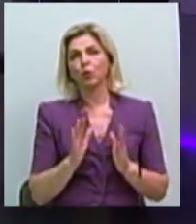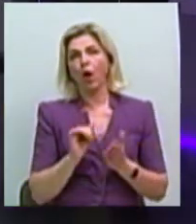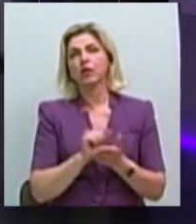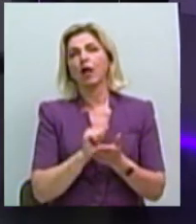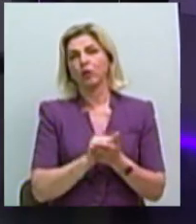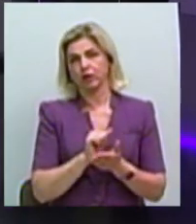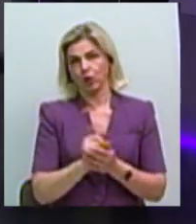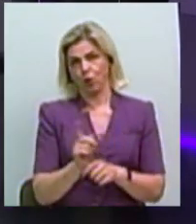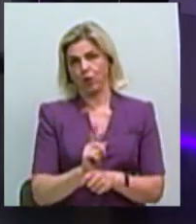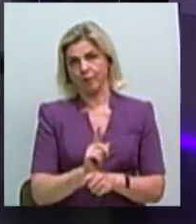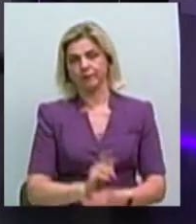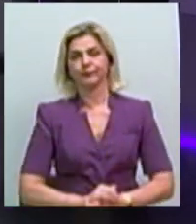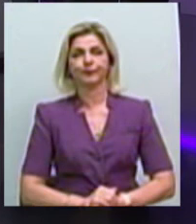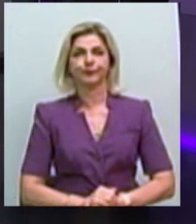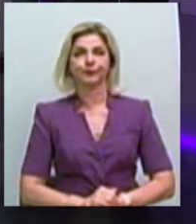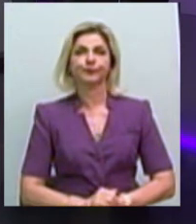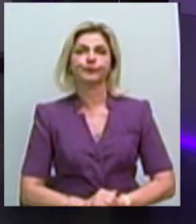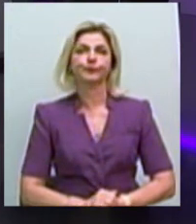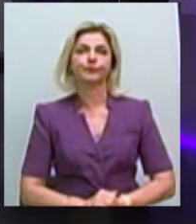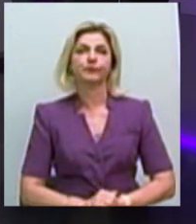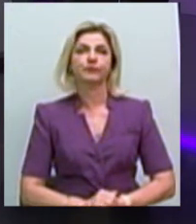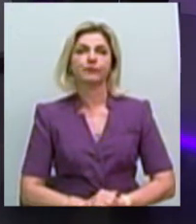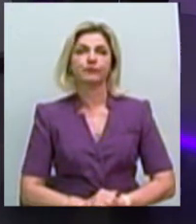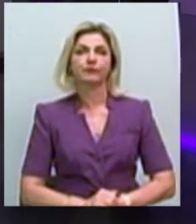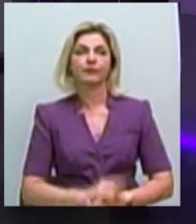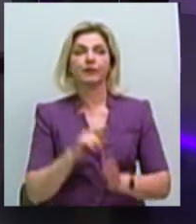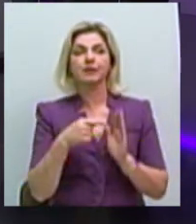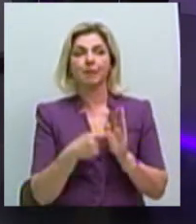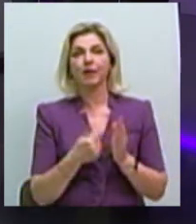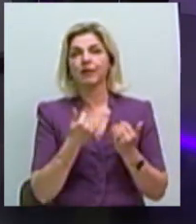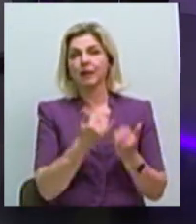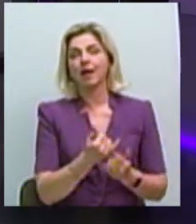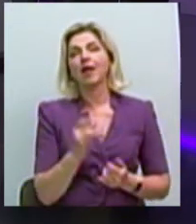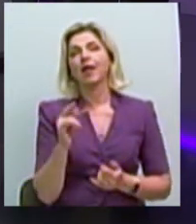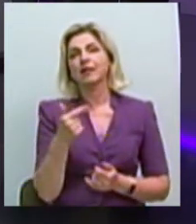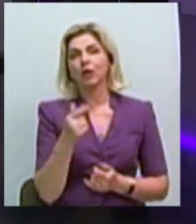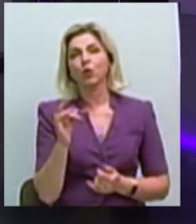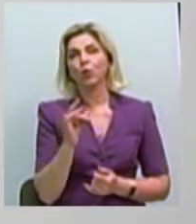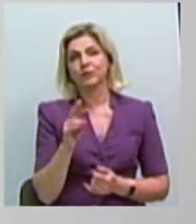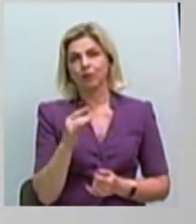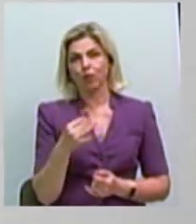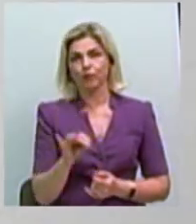норми. Дякую. Запитання для Геннадія Руського, будь ласка.